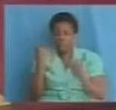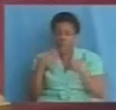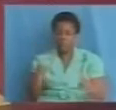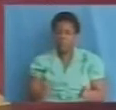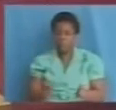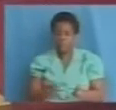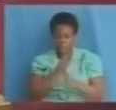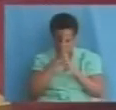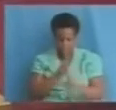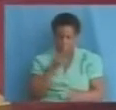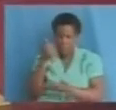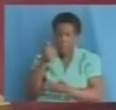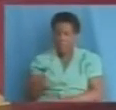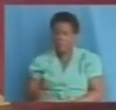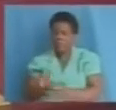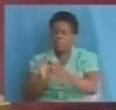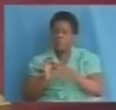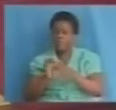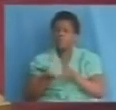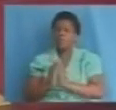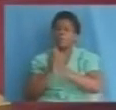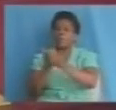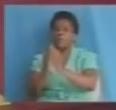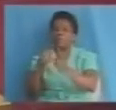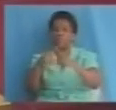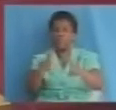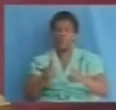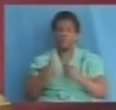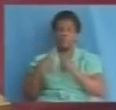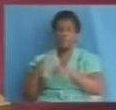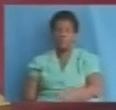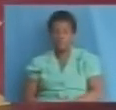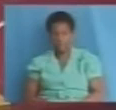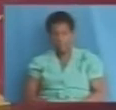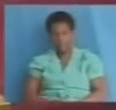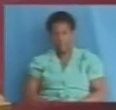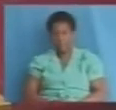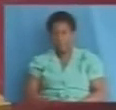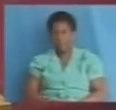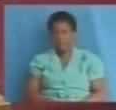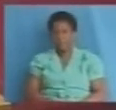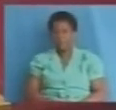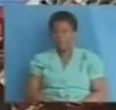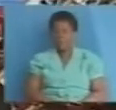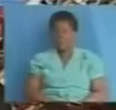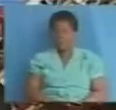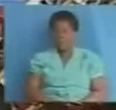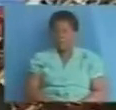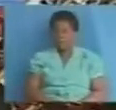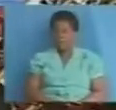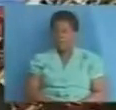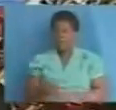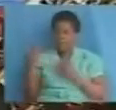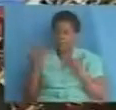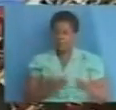ushiro wa wada mbali mbali chini ya mpo wa ppp asante MH eshima moses